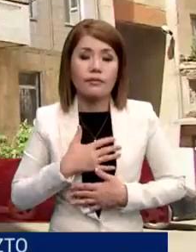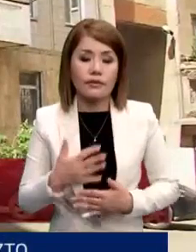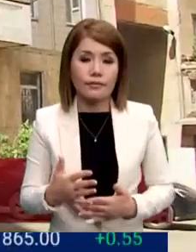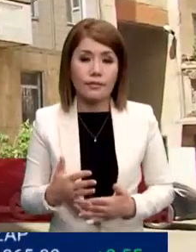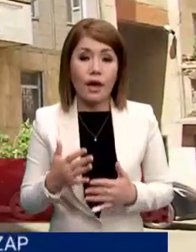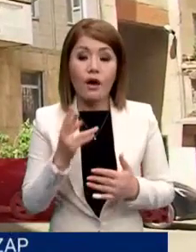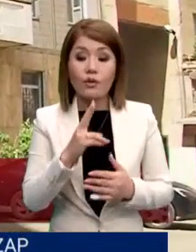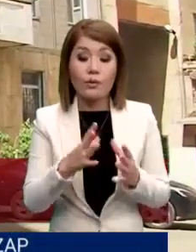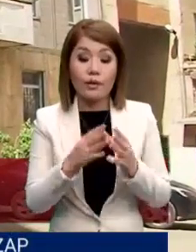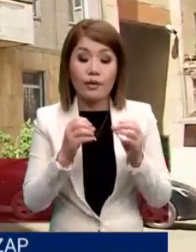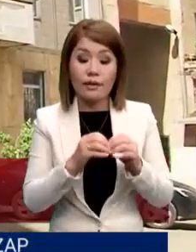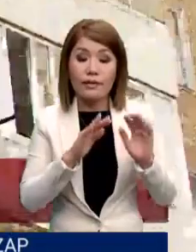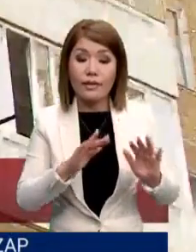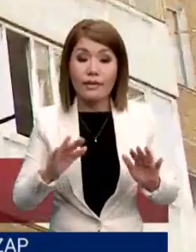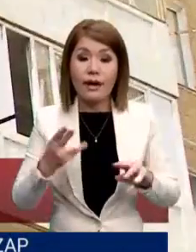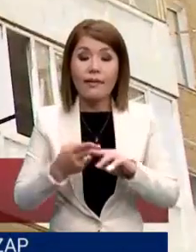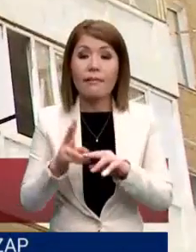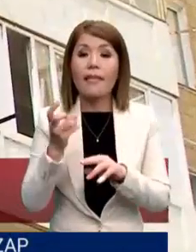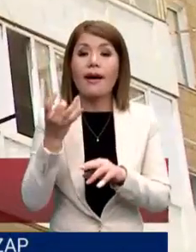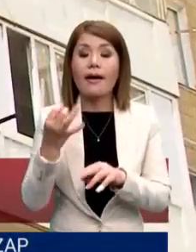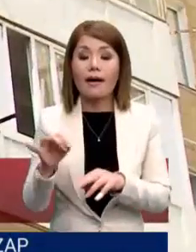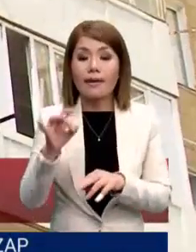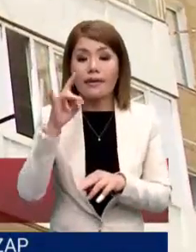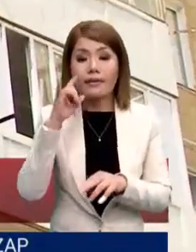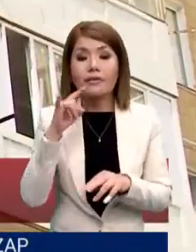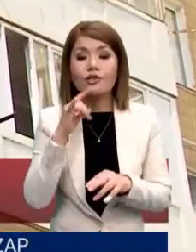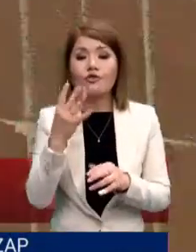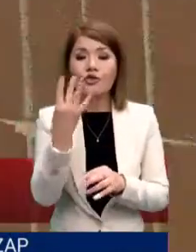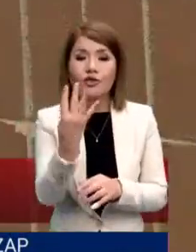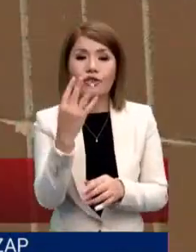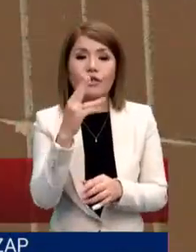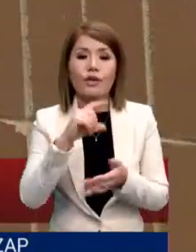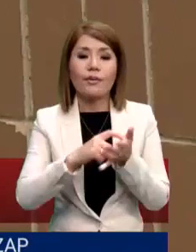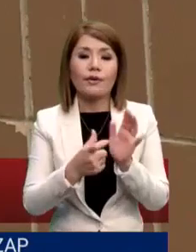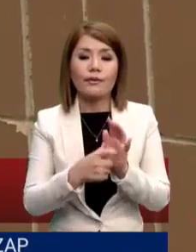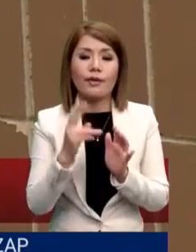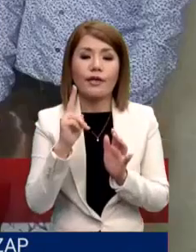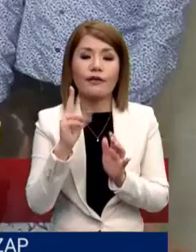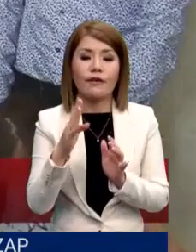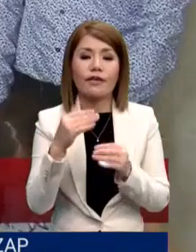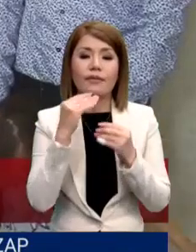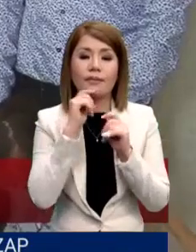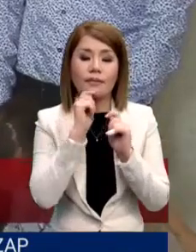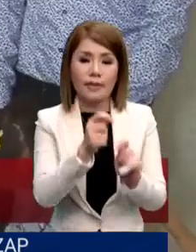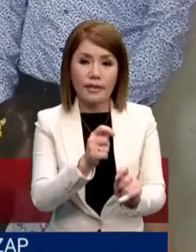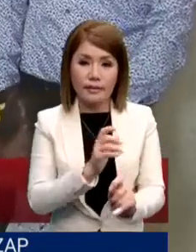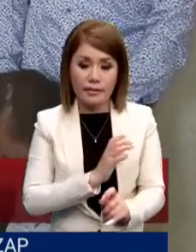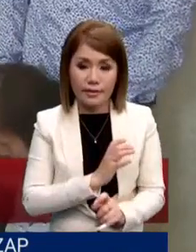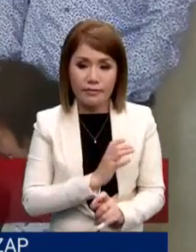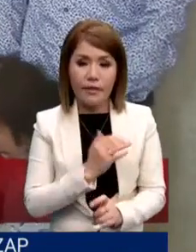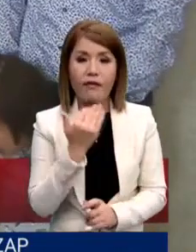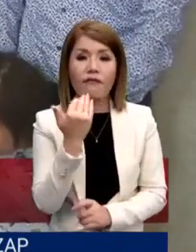Ал көп балалы отбасы атанған Бахай жанұясына Қазақмыс компаниясы 4 бөлмелі пәтердің кілтін табыстады. Семья